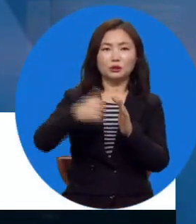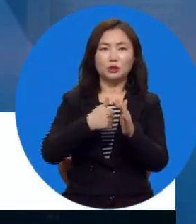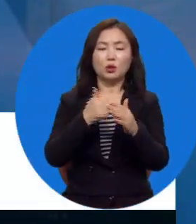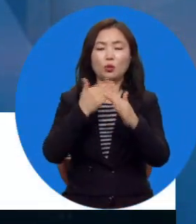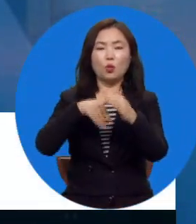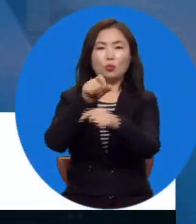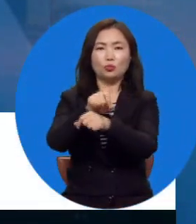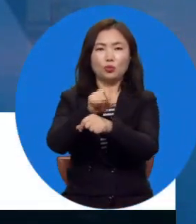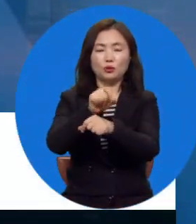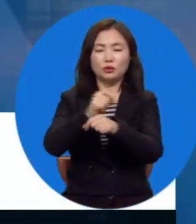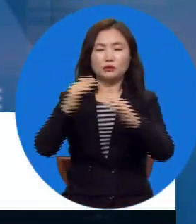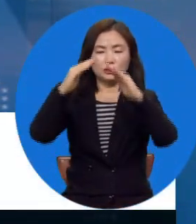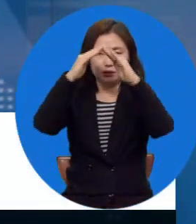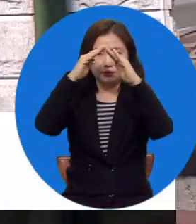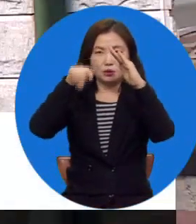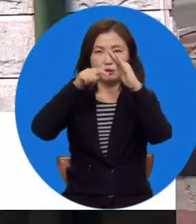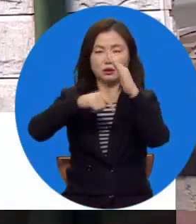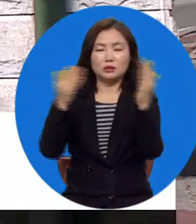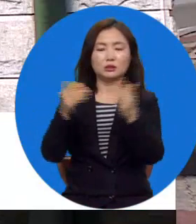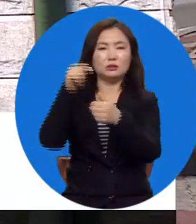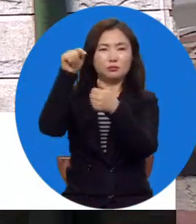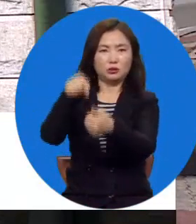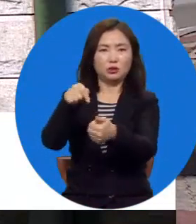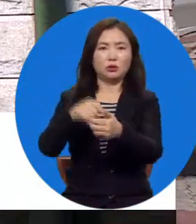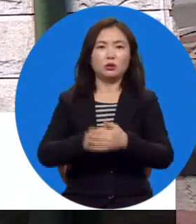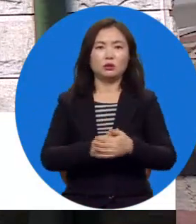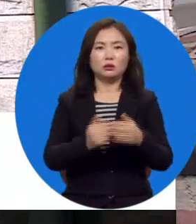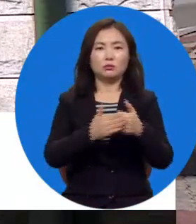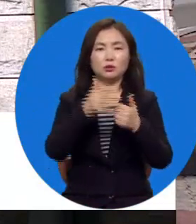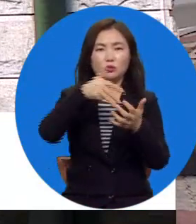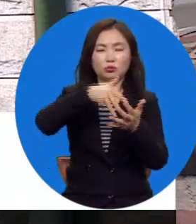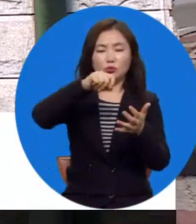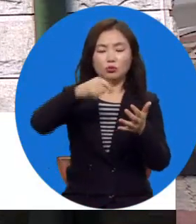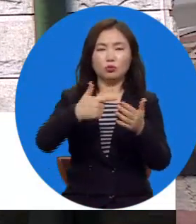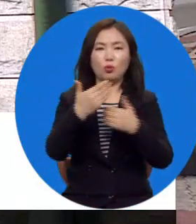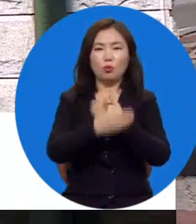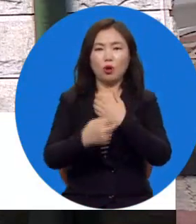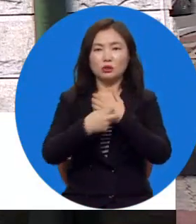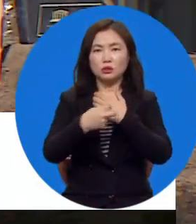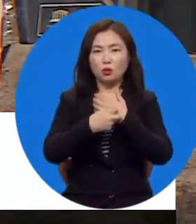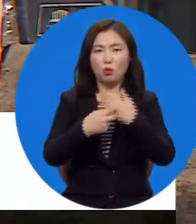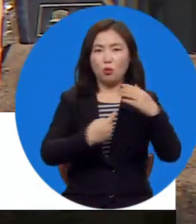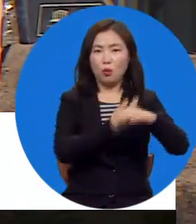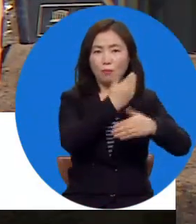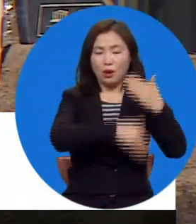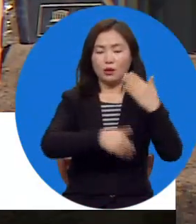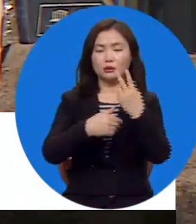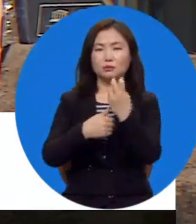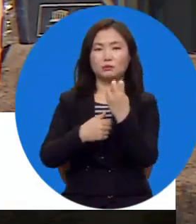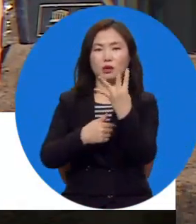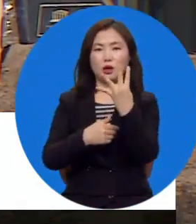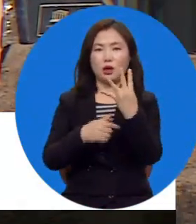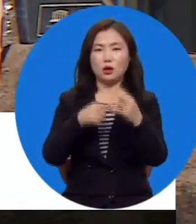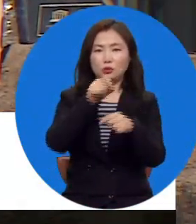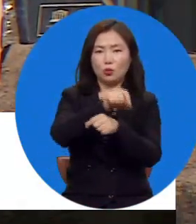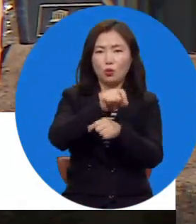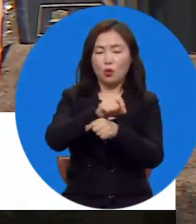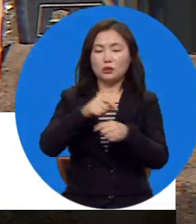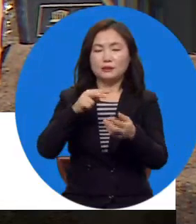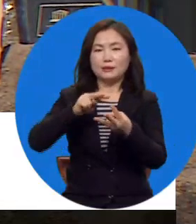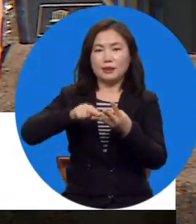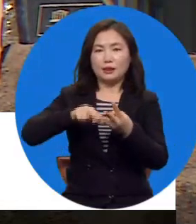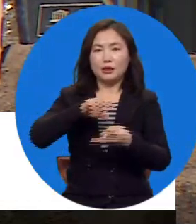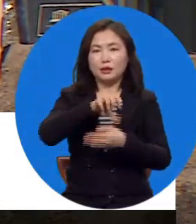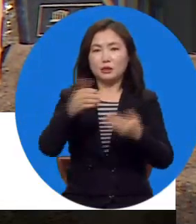공무원에 대해서 재택근무 명령을 내렸습니다 이에 따라 청송군 보건 의료 원을 제외한 24개 실과 수와 읍면 센터